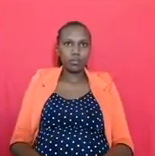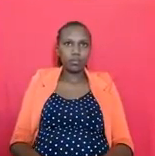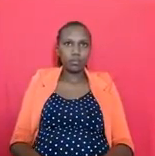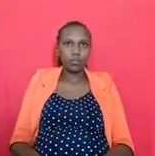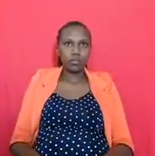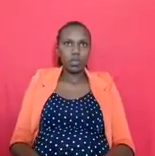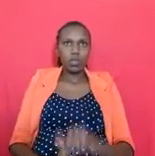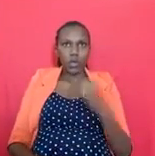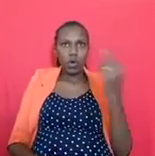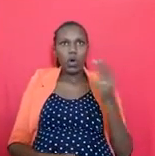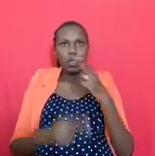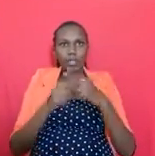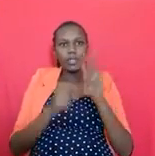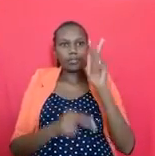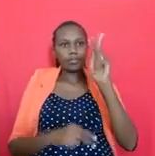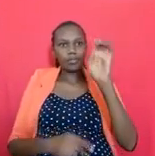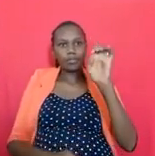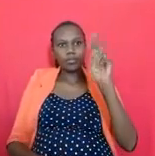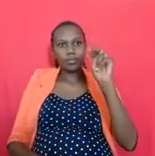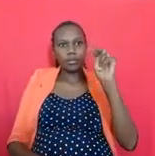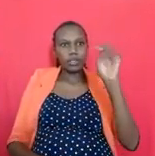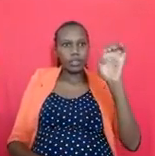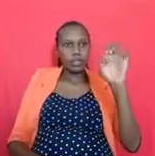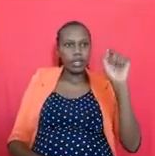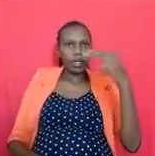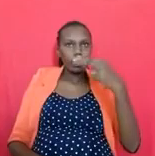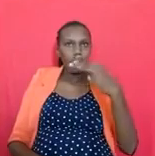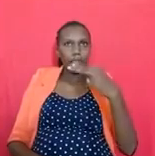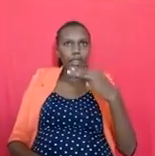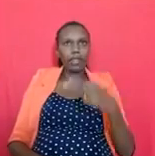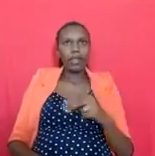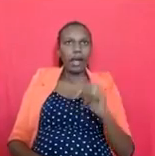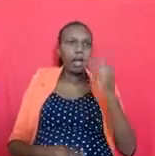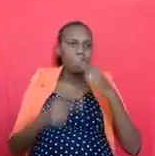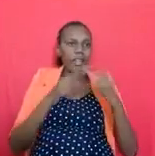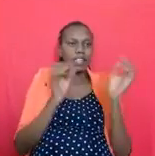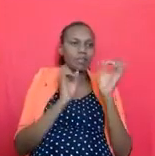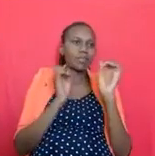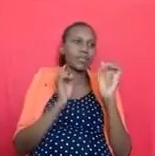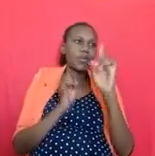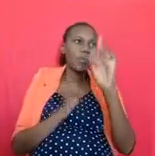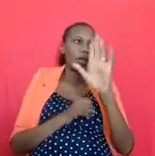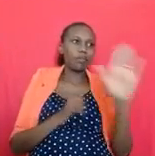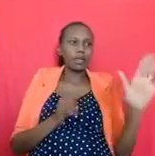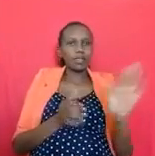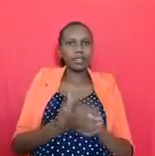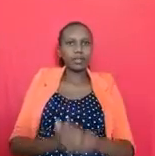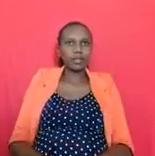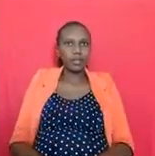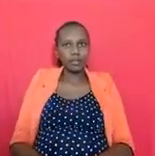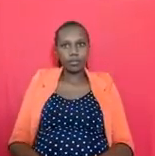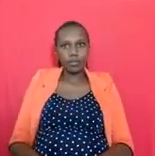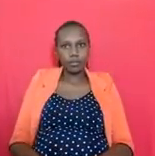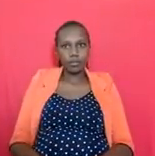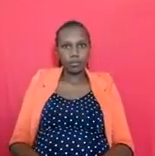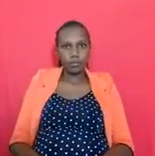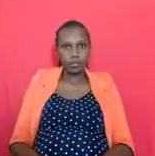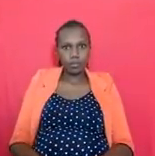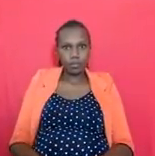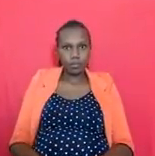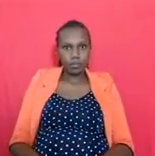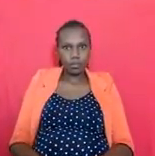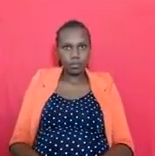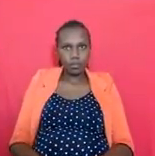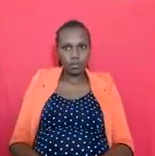Tiga o Kenneth Diritu. Kogo doki kia dekaretu waliki. Noli mwetu gya deka.